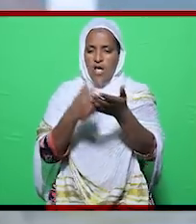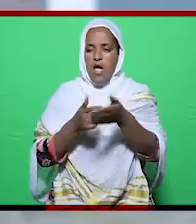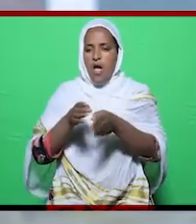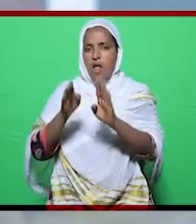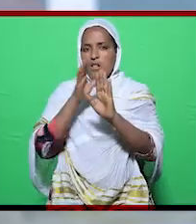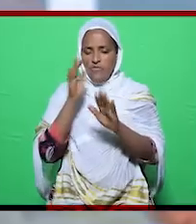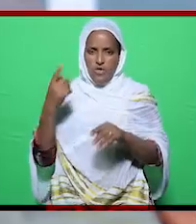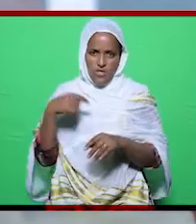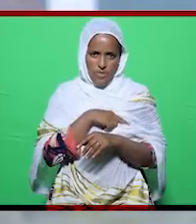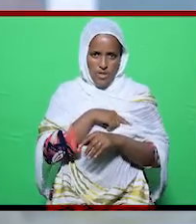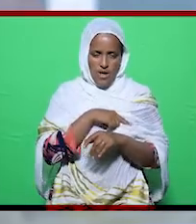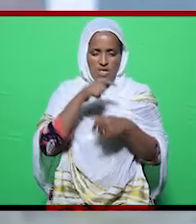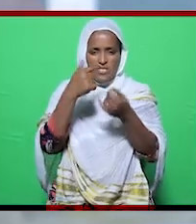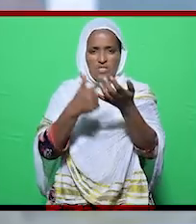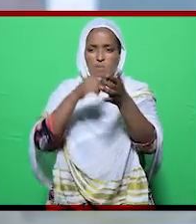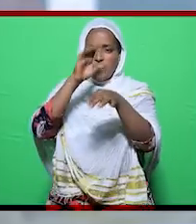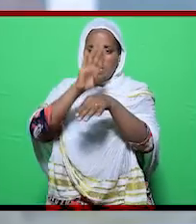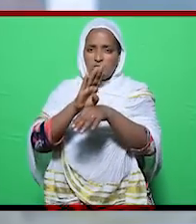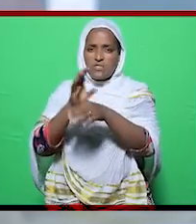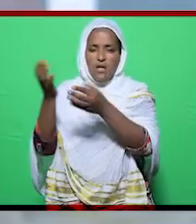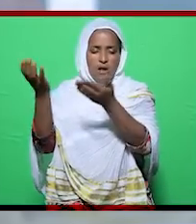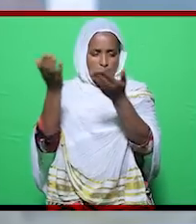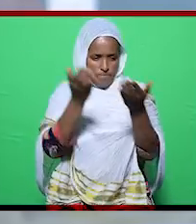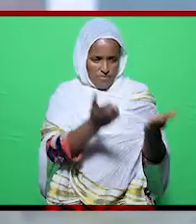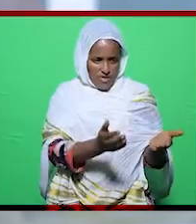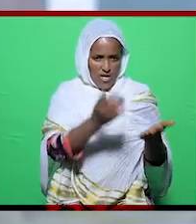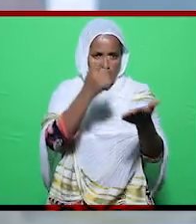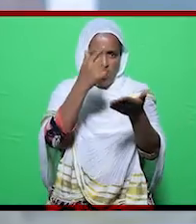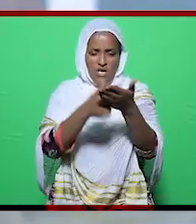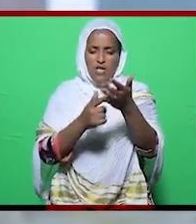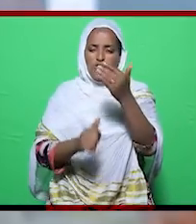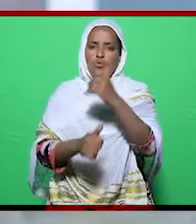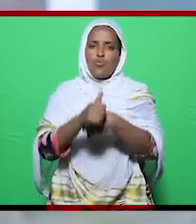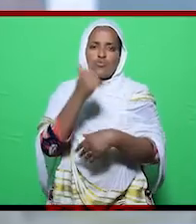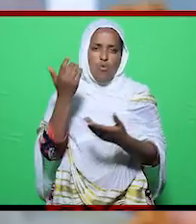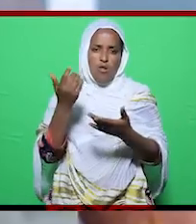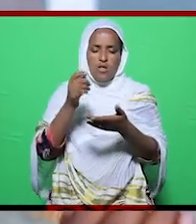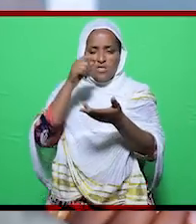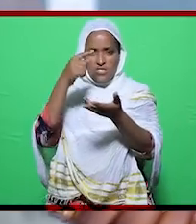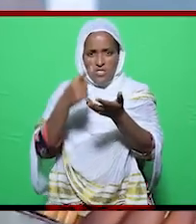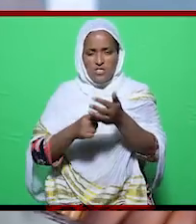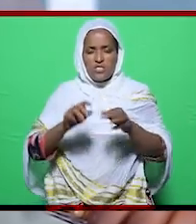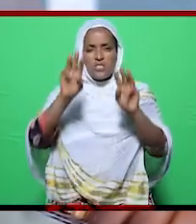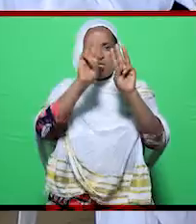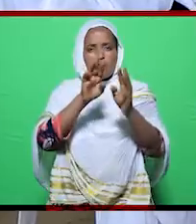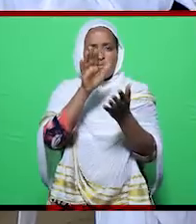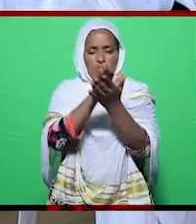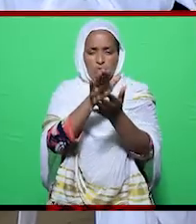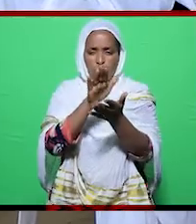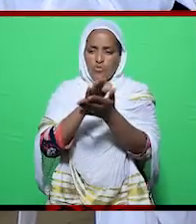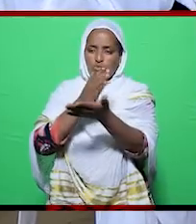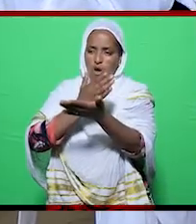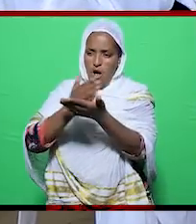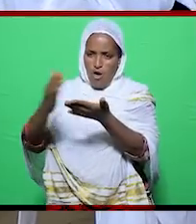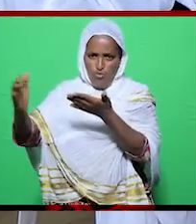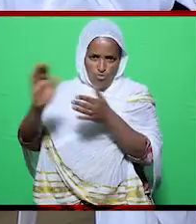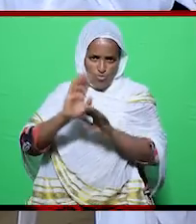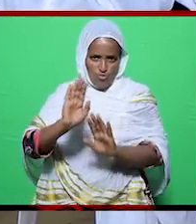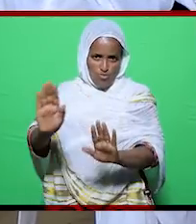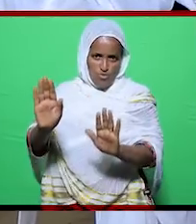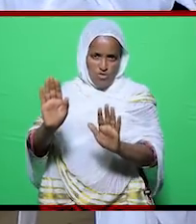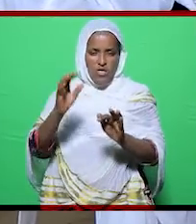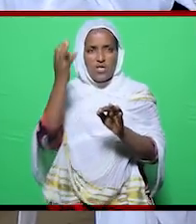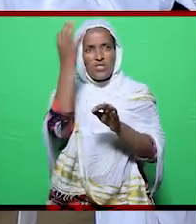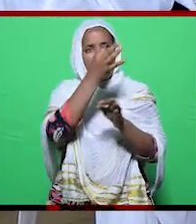ለምን? አወጋገድ መንገድ ስላላቸው ማለት ነው። ማንም ሰው ቤቱ ሥዕልን ቀዳዶ ማቃጠል መጣል አይቻልም። ያ አልተፈቀደም